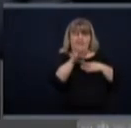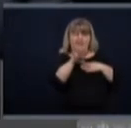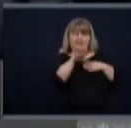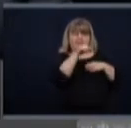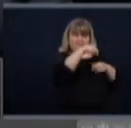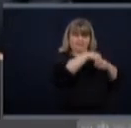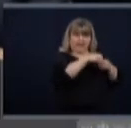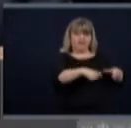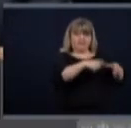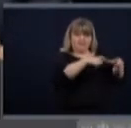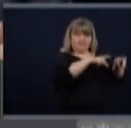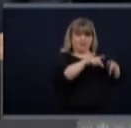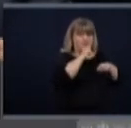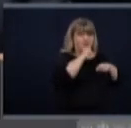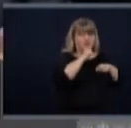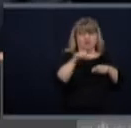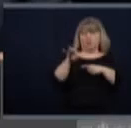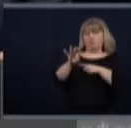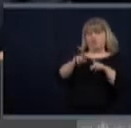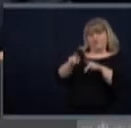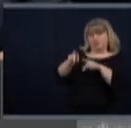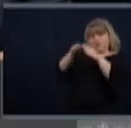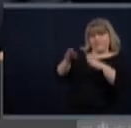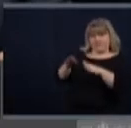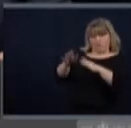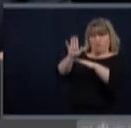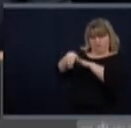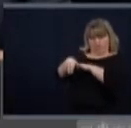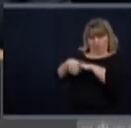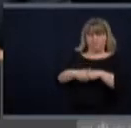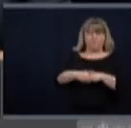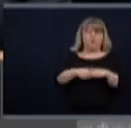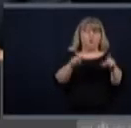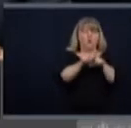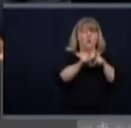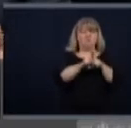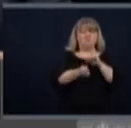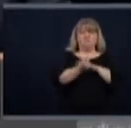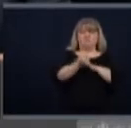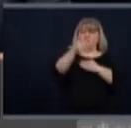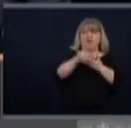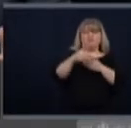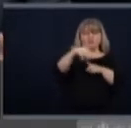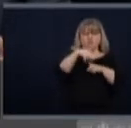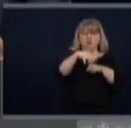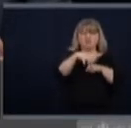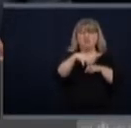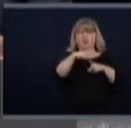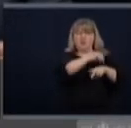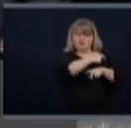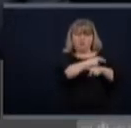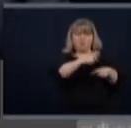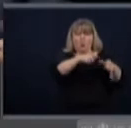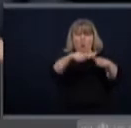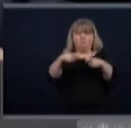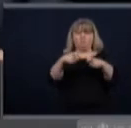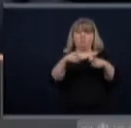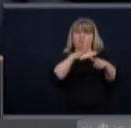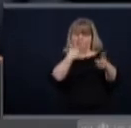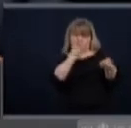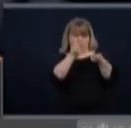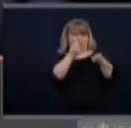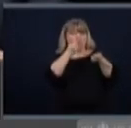maisons. On a aussi une situation qui est sous contrôle dans les hôpitaux. On a, comme